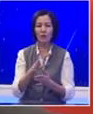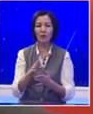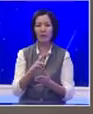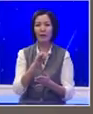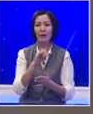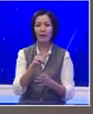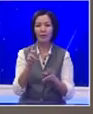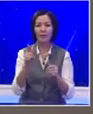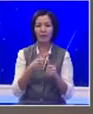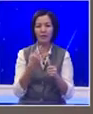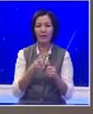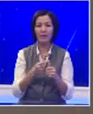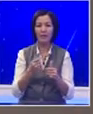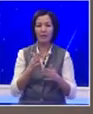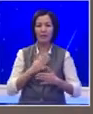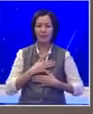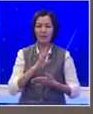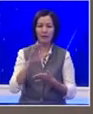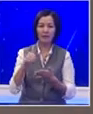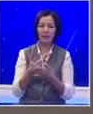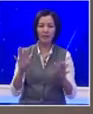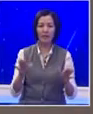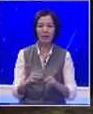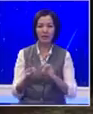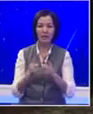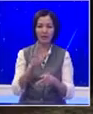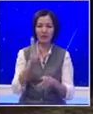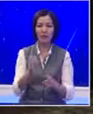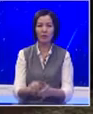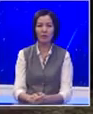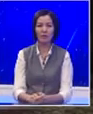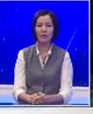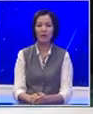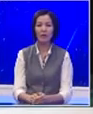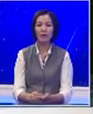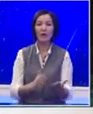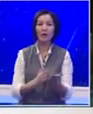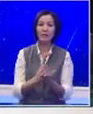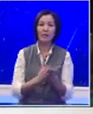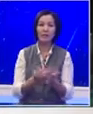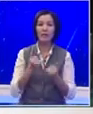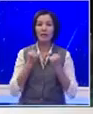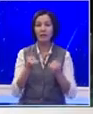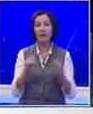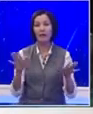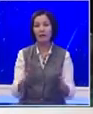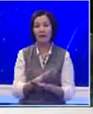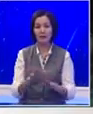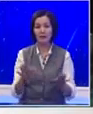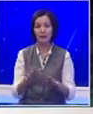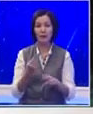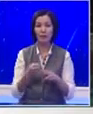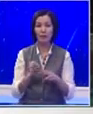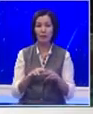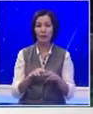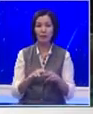маршы енді біздің әнұранымызға айналады деп отыр. Чернобыль апатының ардагерлеріне арналған ән бұл бұдан